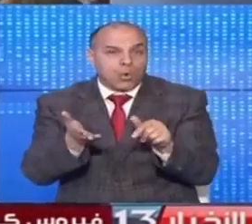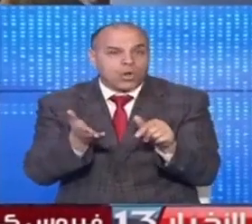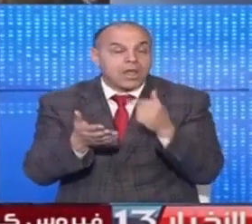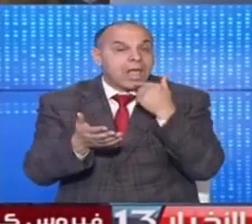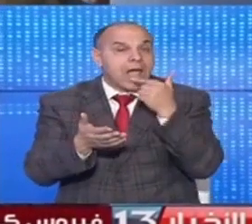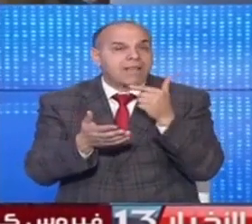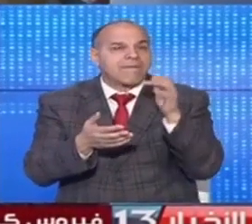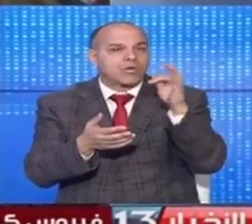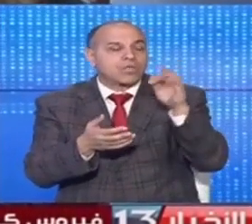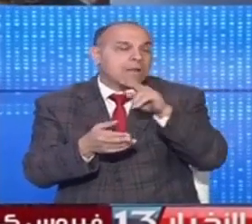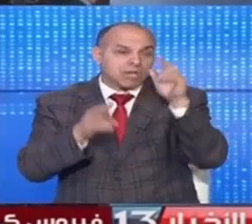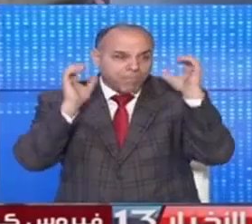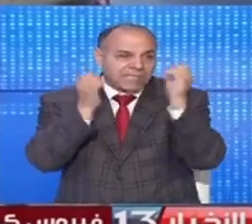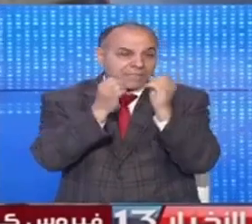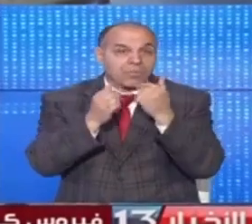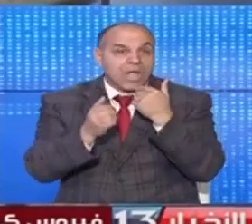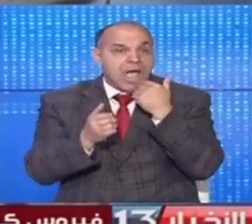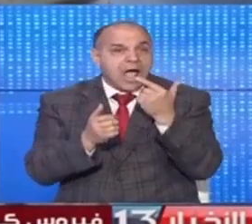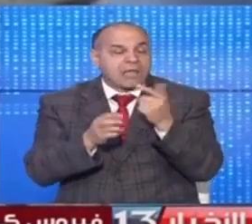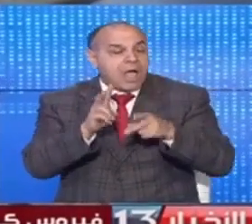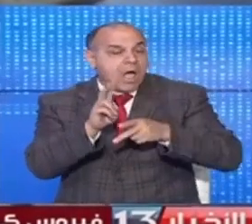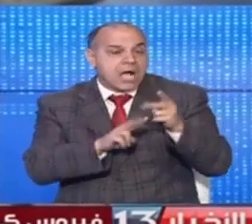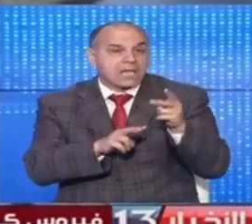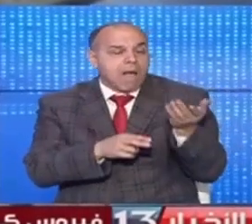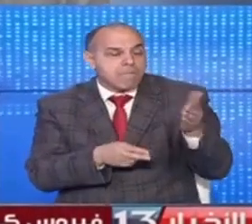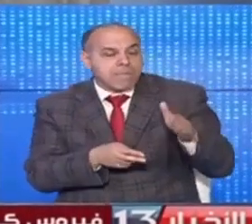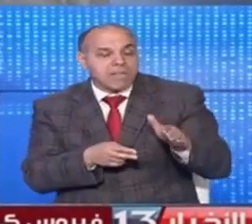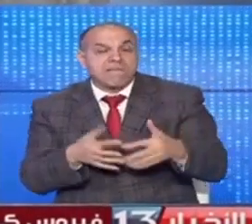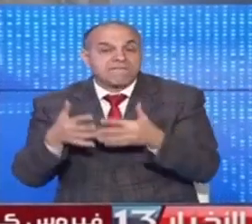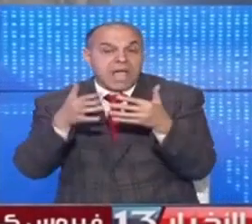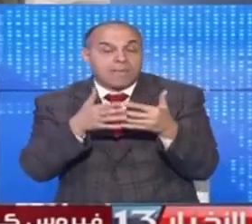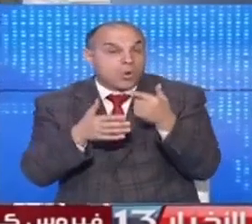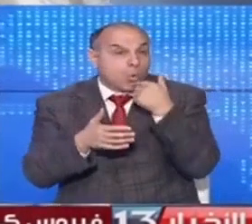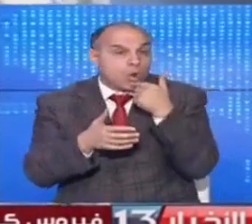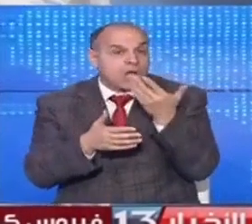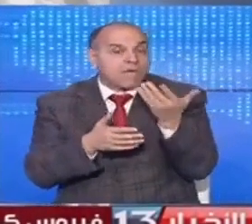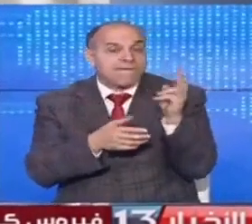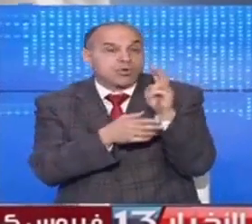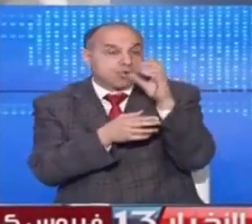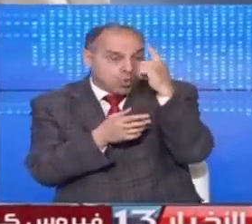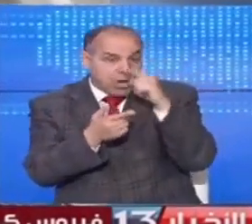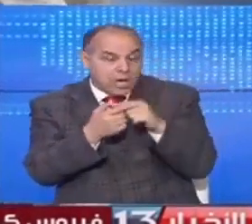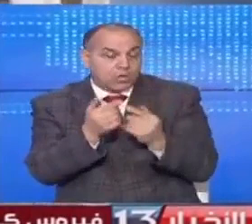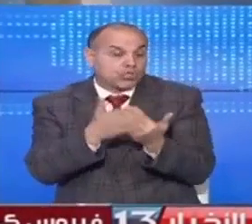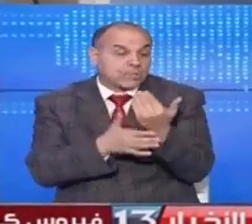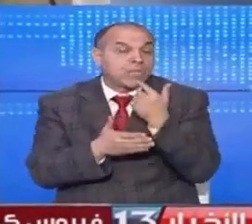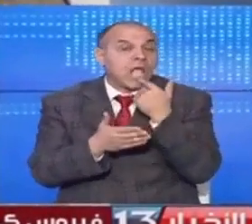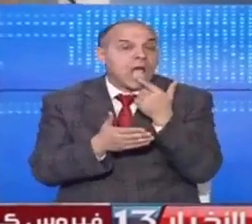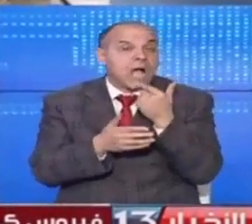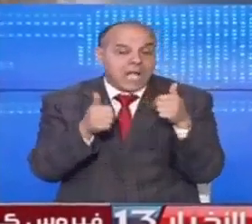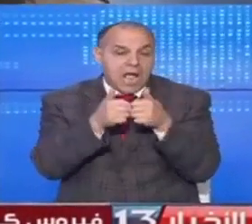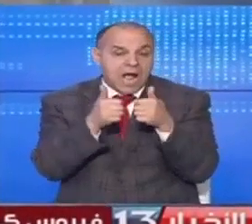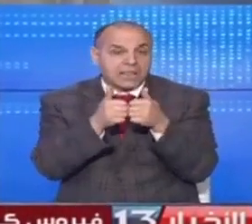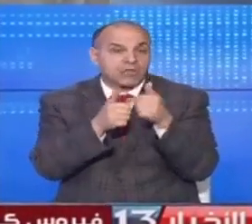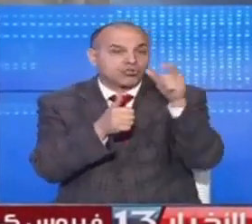فرانسيسكو يد المكسيك هذا وقد ارتفع عدد الوفيات في الولايات المتحده جراء فيروس كورونا المستجد الى احدى